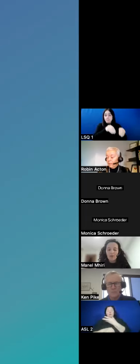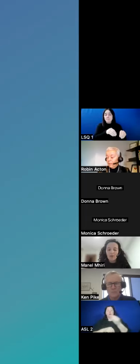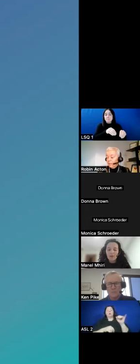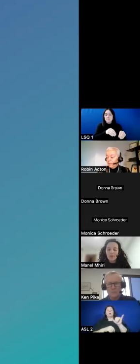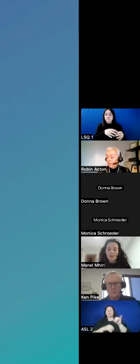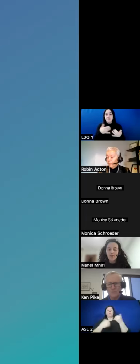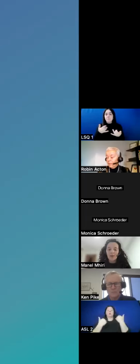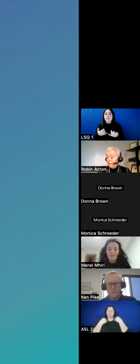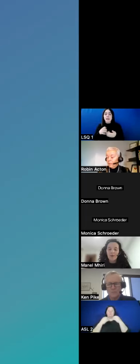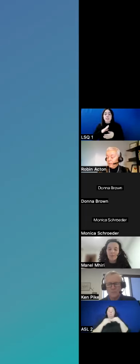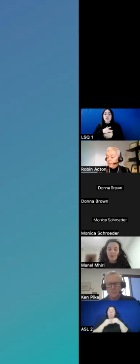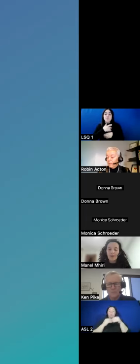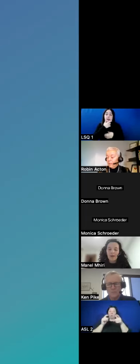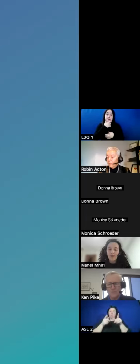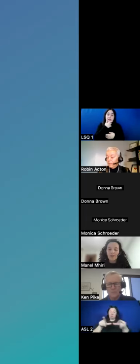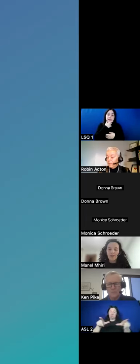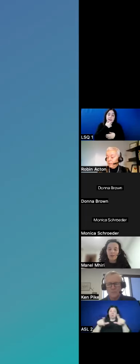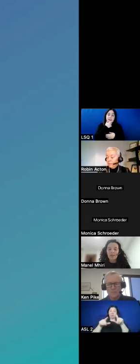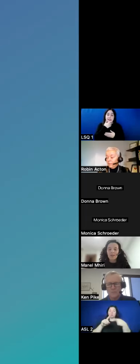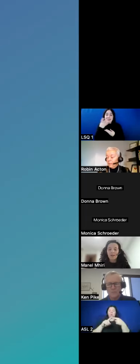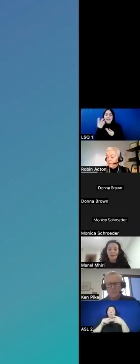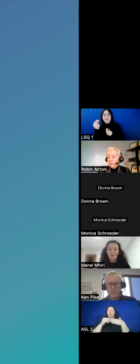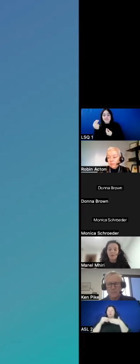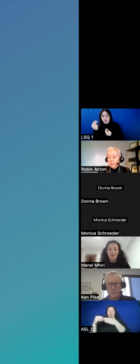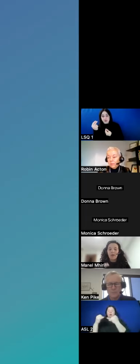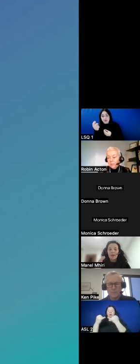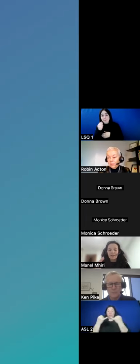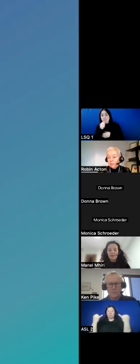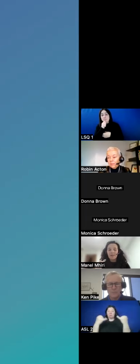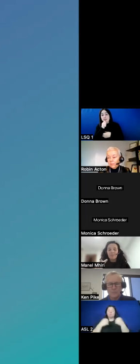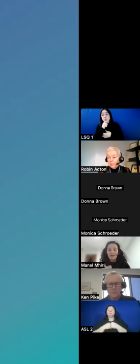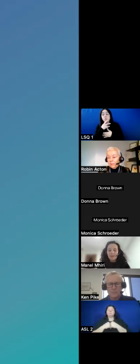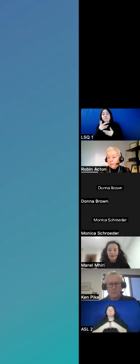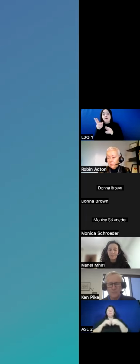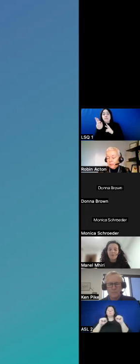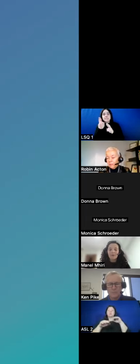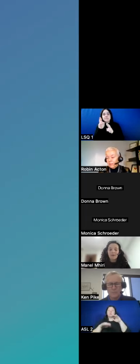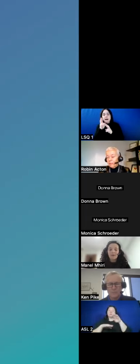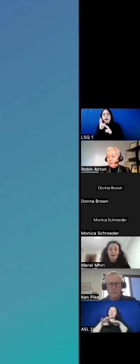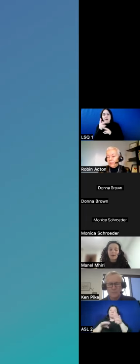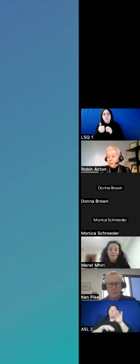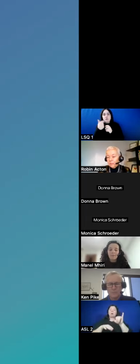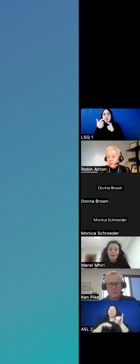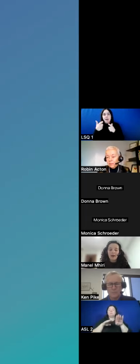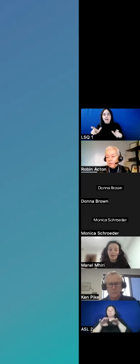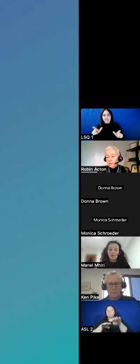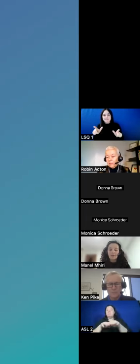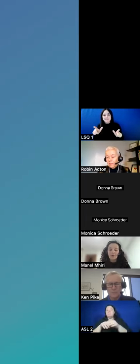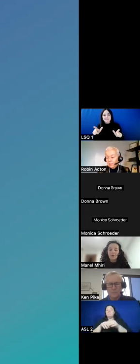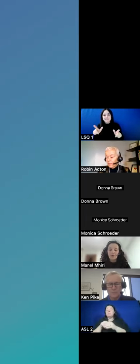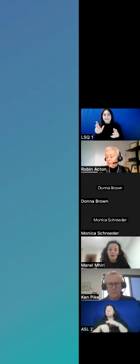en espagnol, et on espère avoir plus de langues sur les lignes directrices. Et ça vous